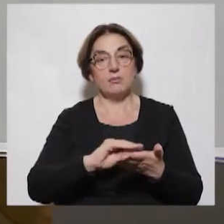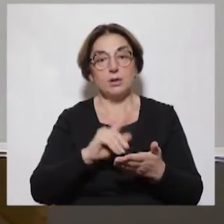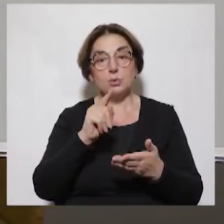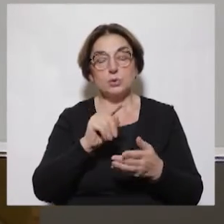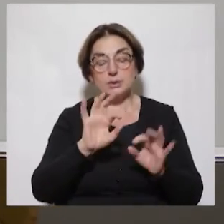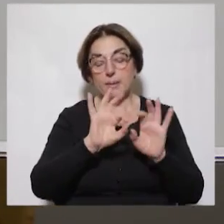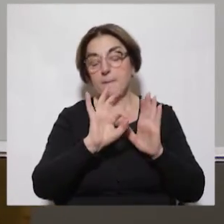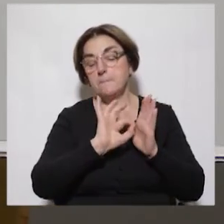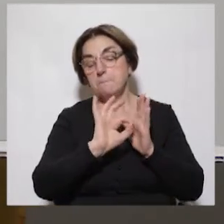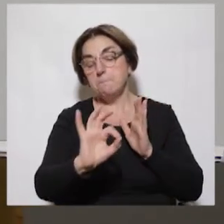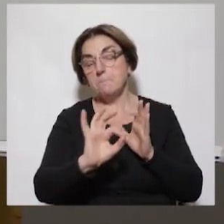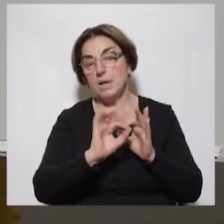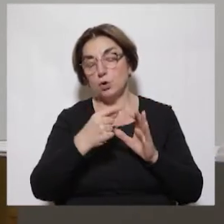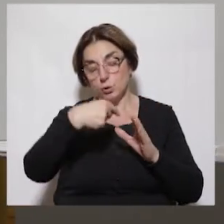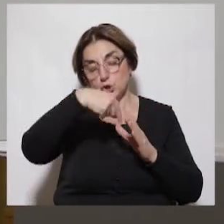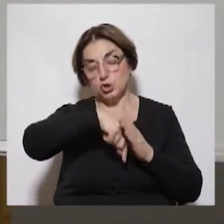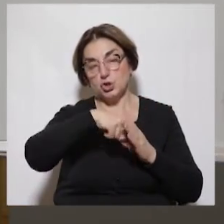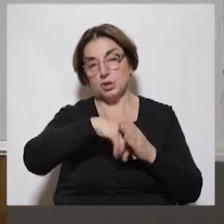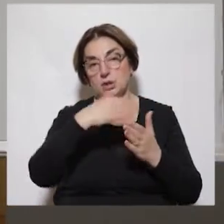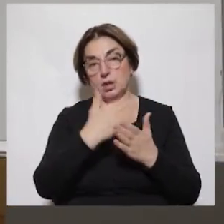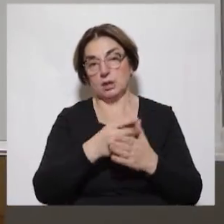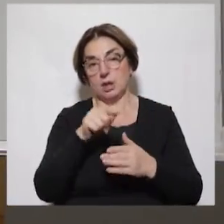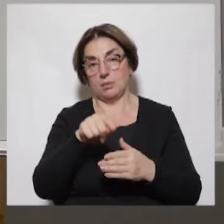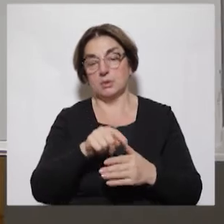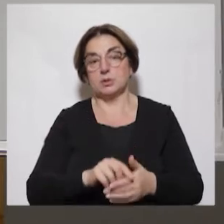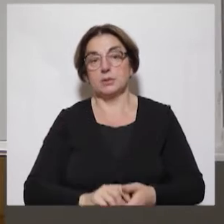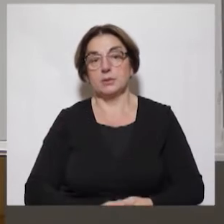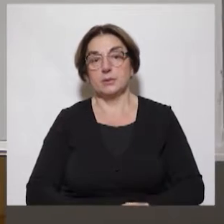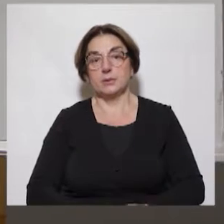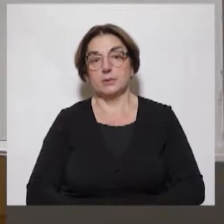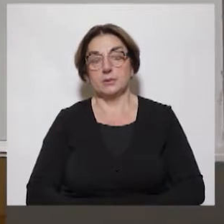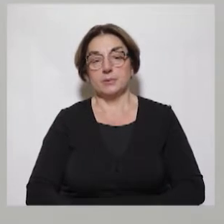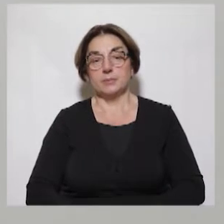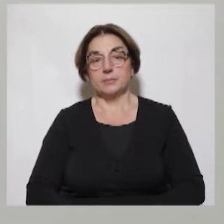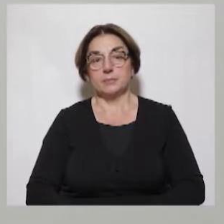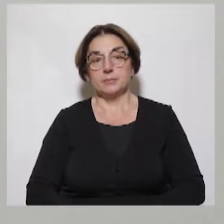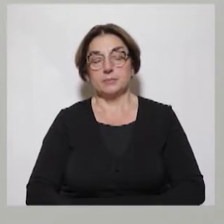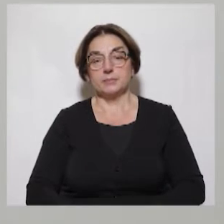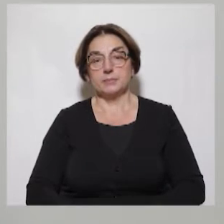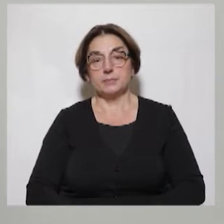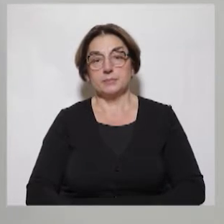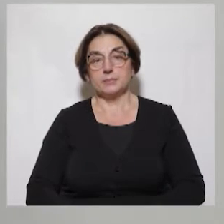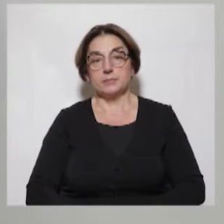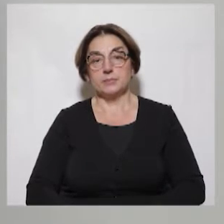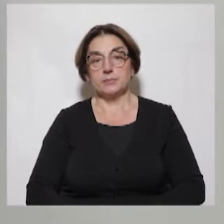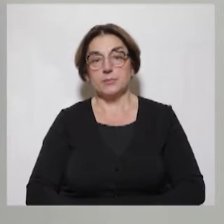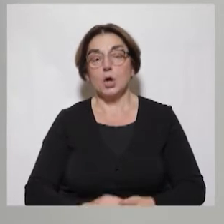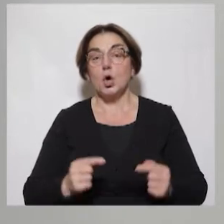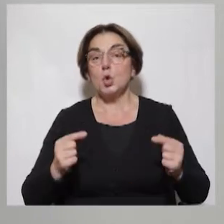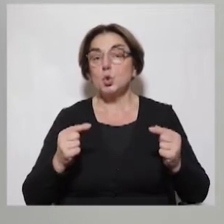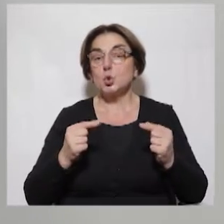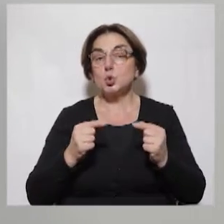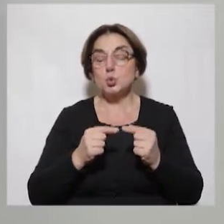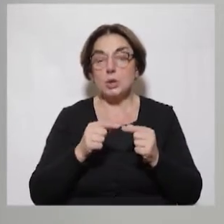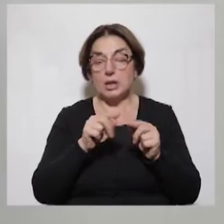მილი, რომელიც მის შიგნით არის მოთავსებული. აი, სწორედ